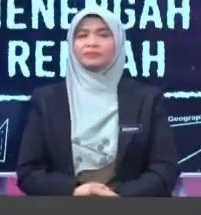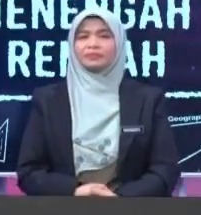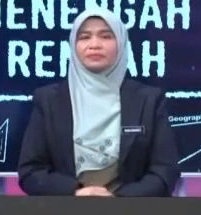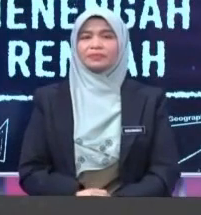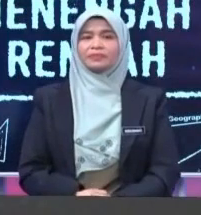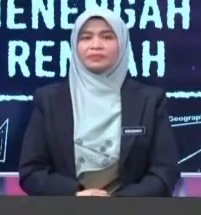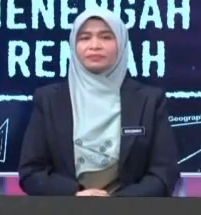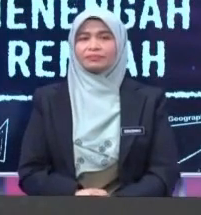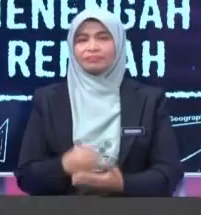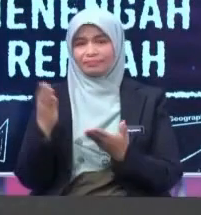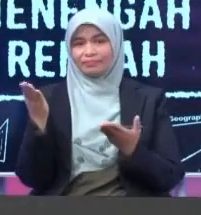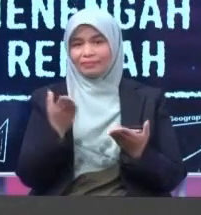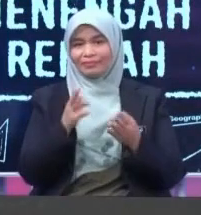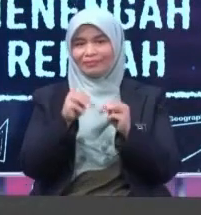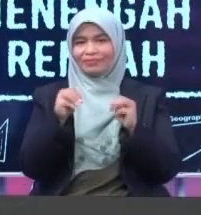Okey, silakan.